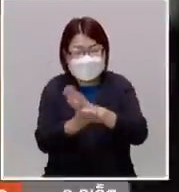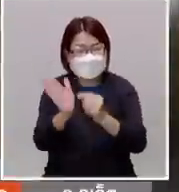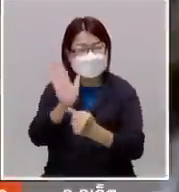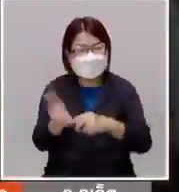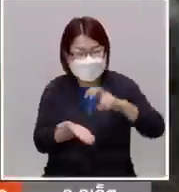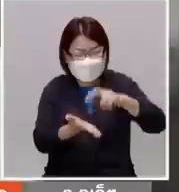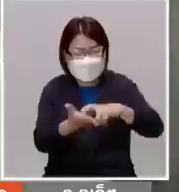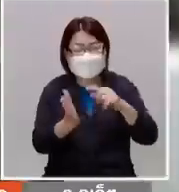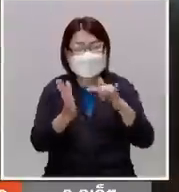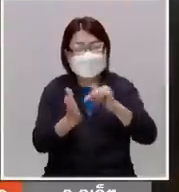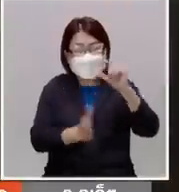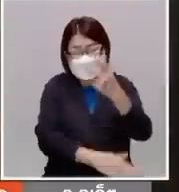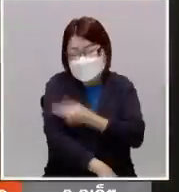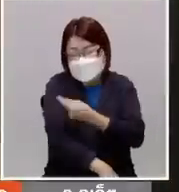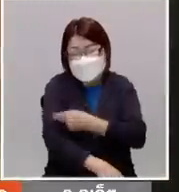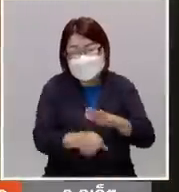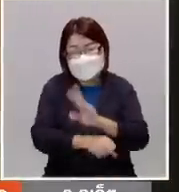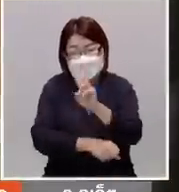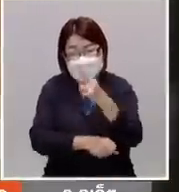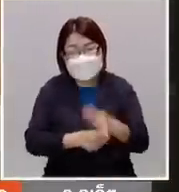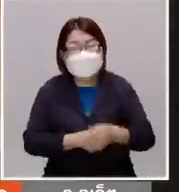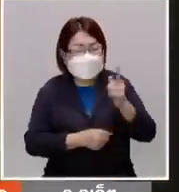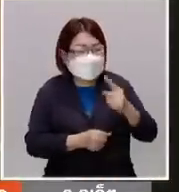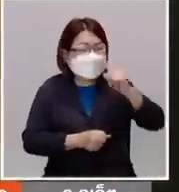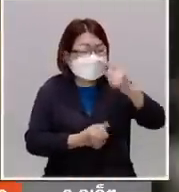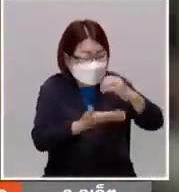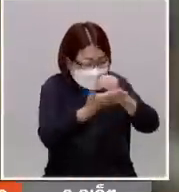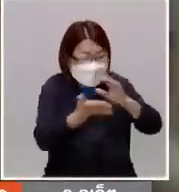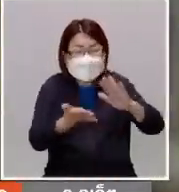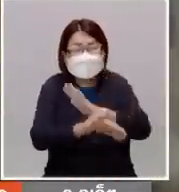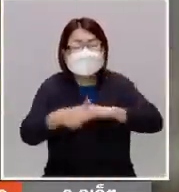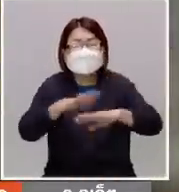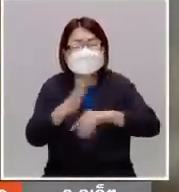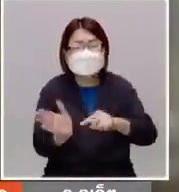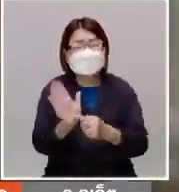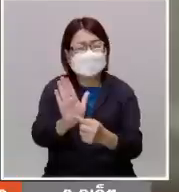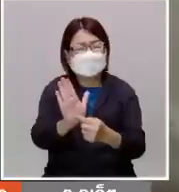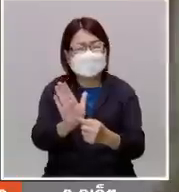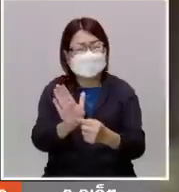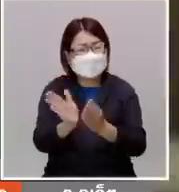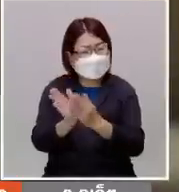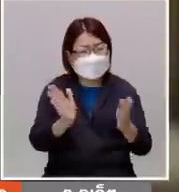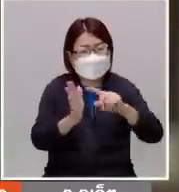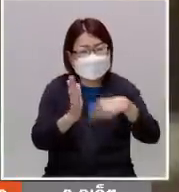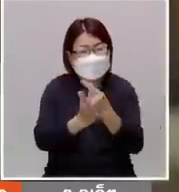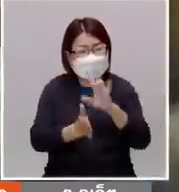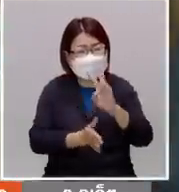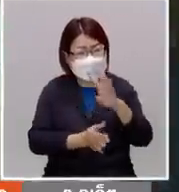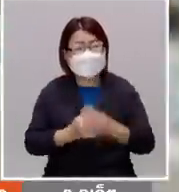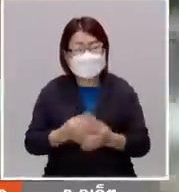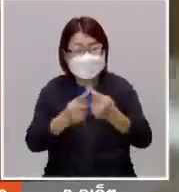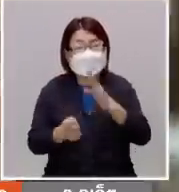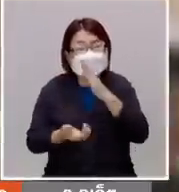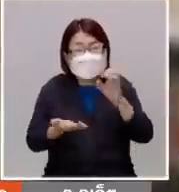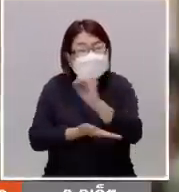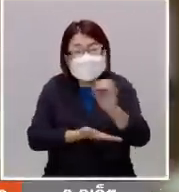ข็มผ่านการตรวจเชื้อโควิด -19 ด้วยวิธี Rapid Antigen Test ภายใน72ชั่วโมงแต่หากผู้ใดที่ไม่ผ่านมาตร